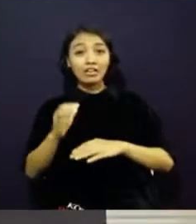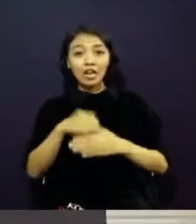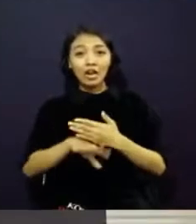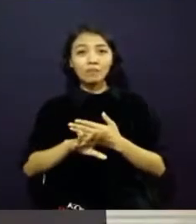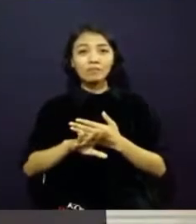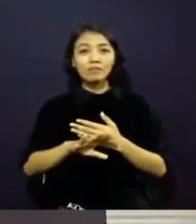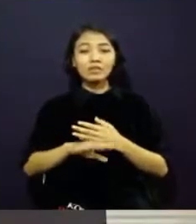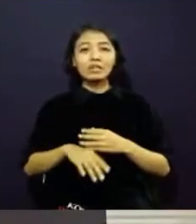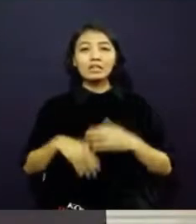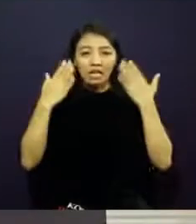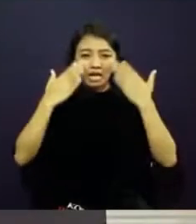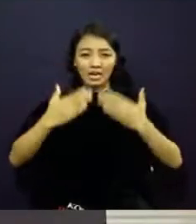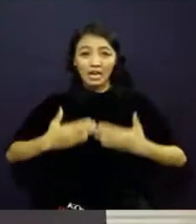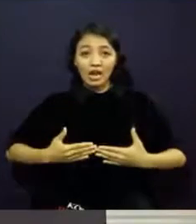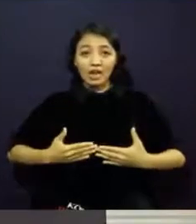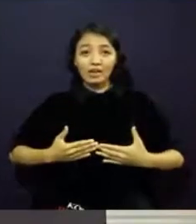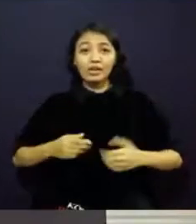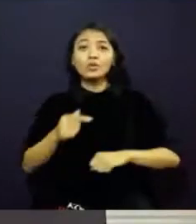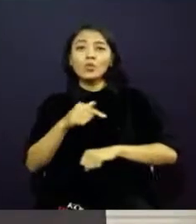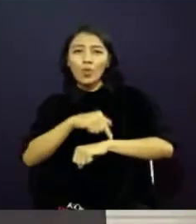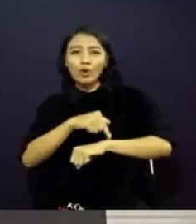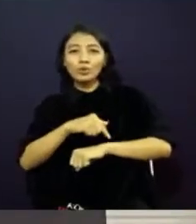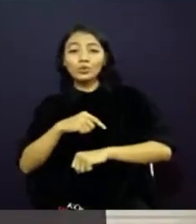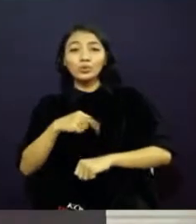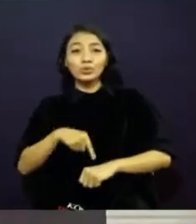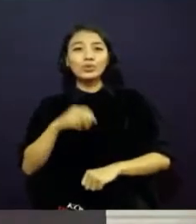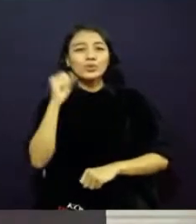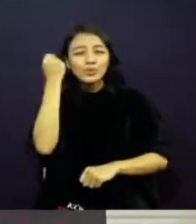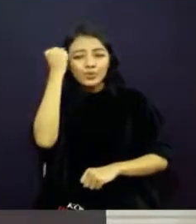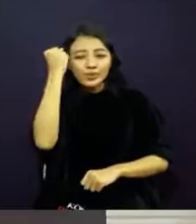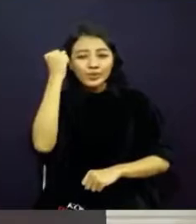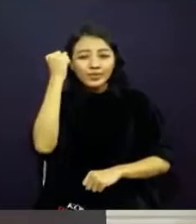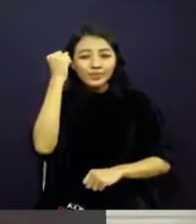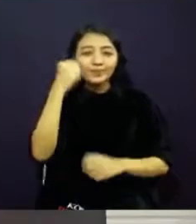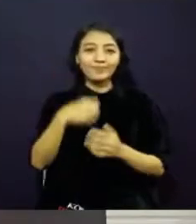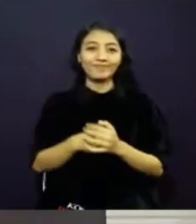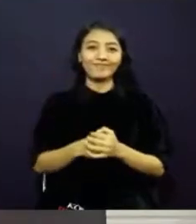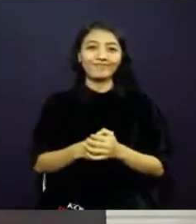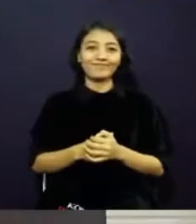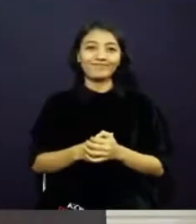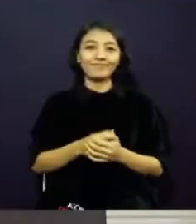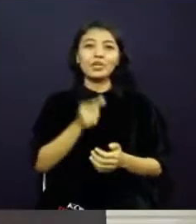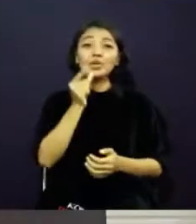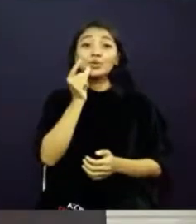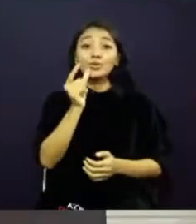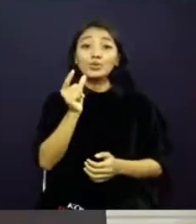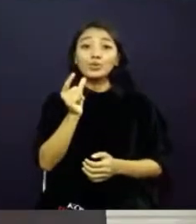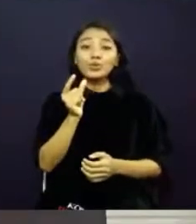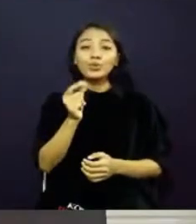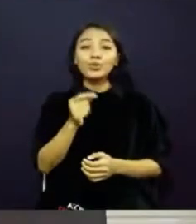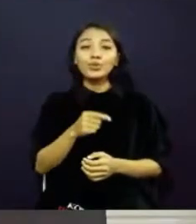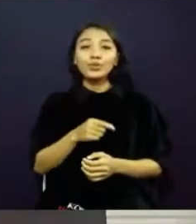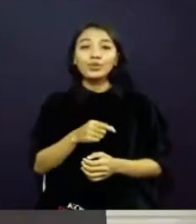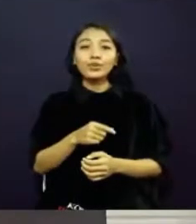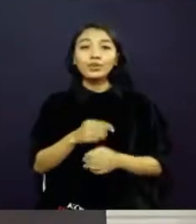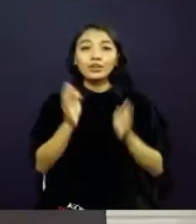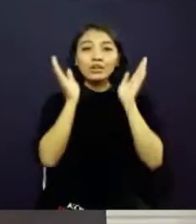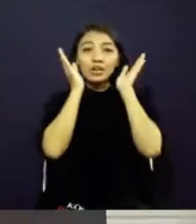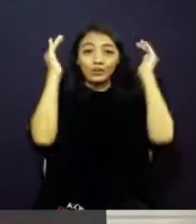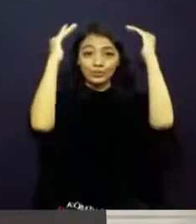Hai benarlah yang disaksikan oleh Santo Yohanes dan babi saya pilih zuk ini juga